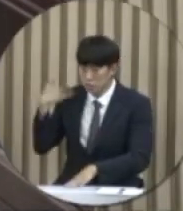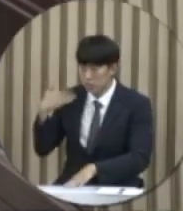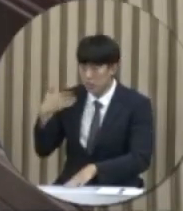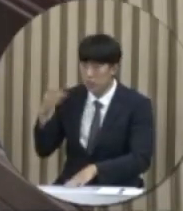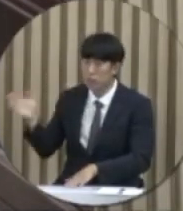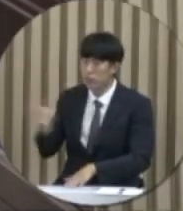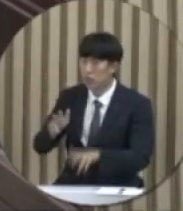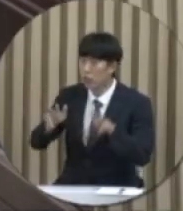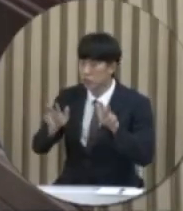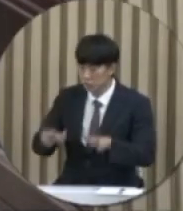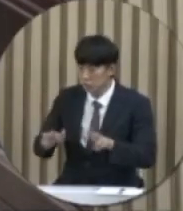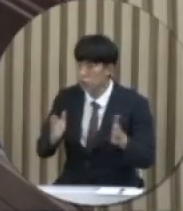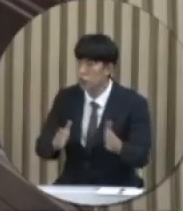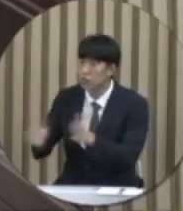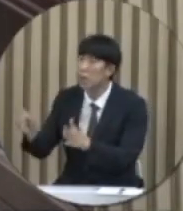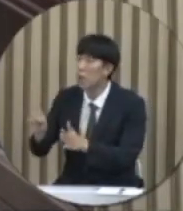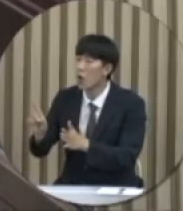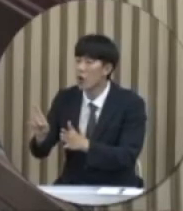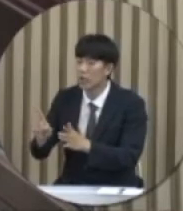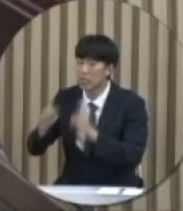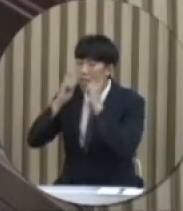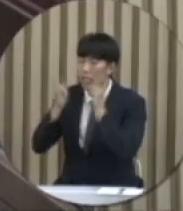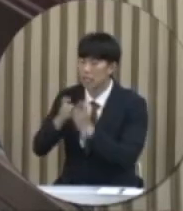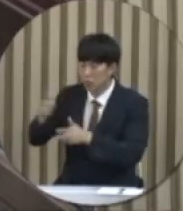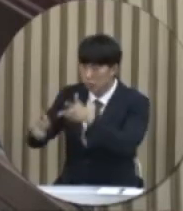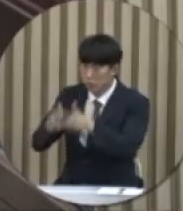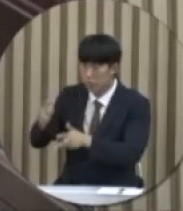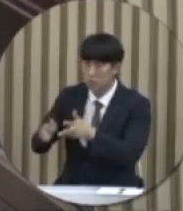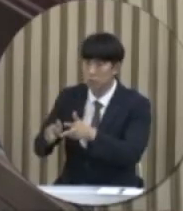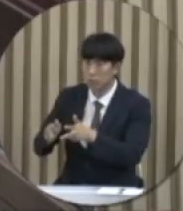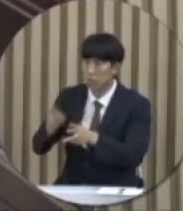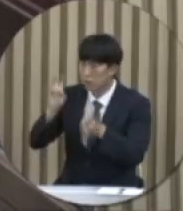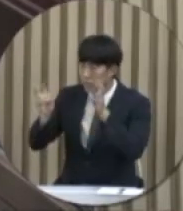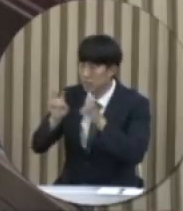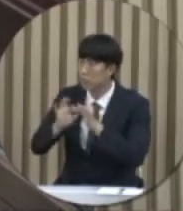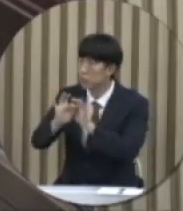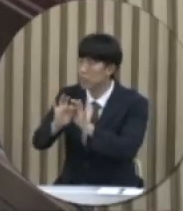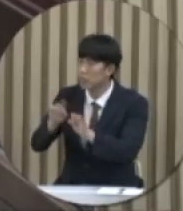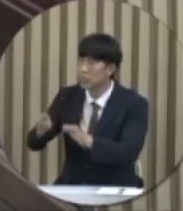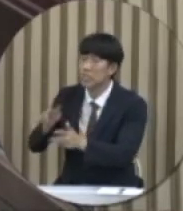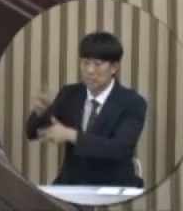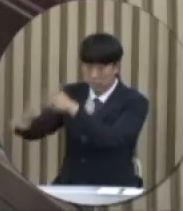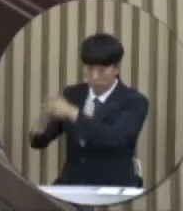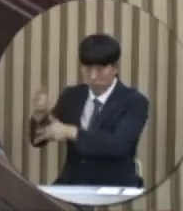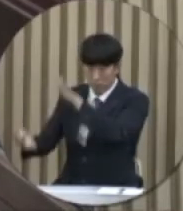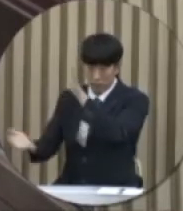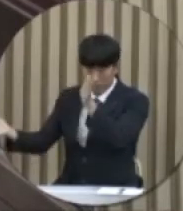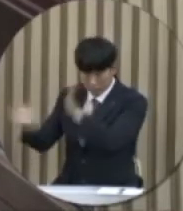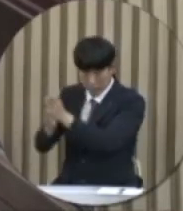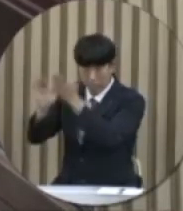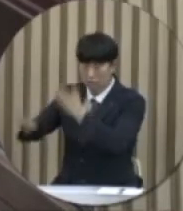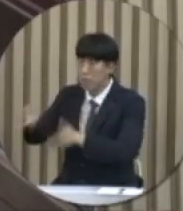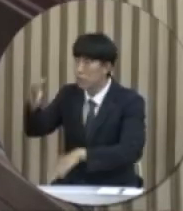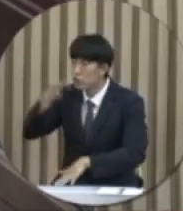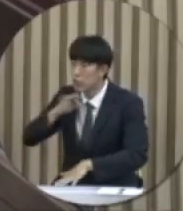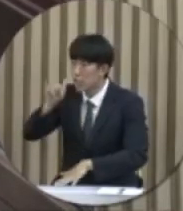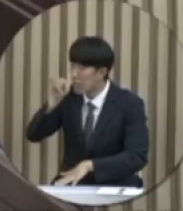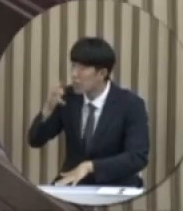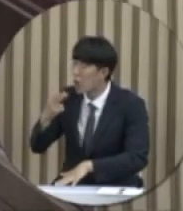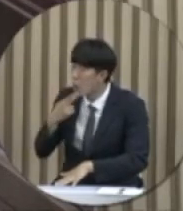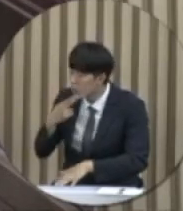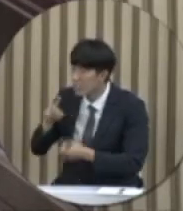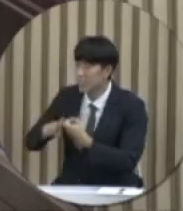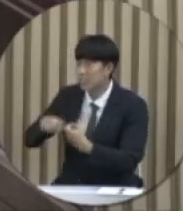게 우리가 민간 업체를 통해서라도 그 사업이 얼마의 수익을 낼 거냐 이 사업을 작년부터 되게 중요하게 생각을